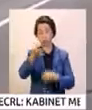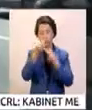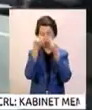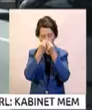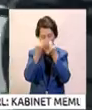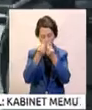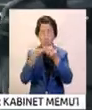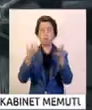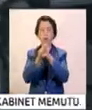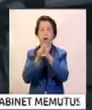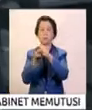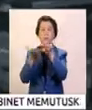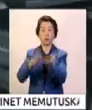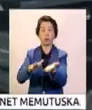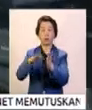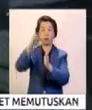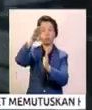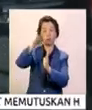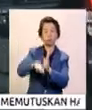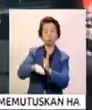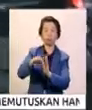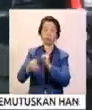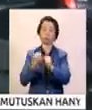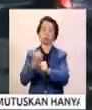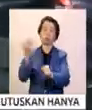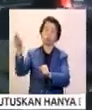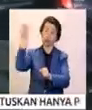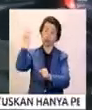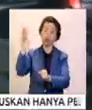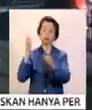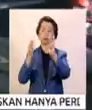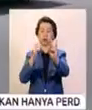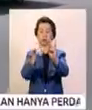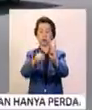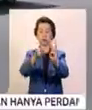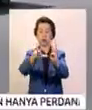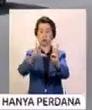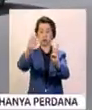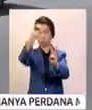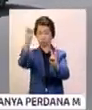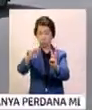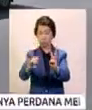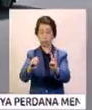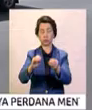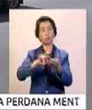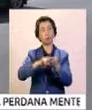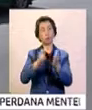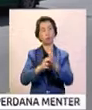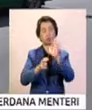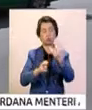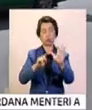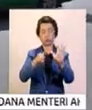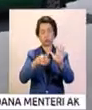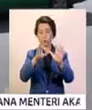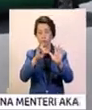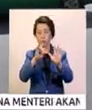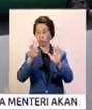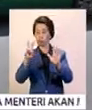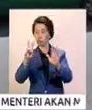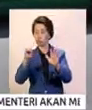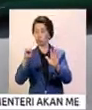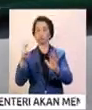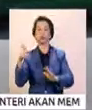statistik kemalangan maut turut menurun tahun lepas sebanyak 6.3%, iaitu 5,870